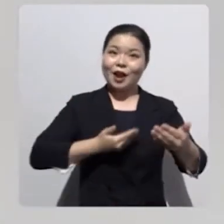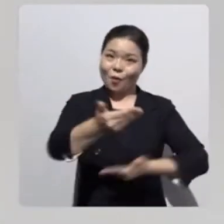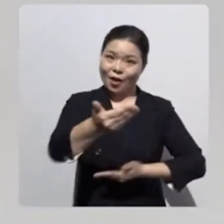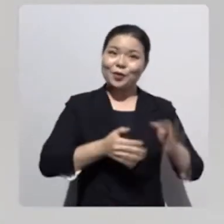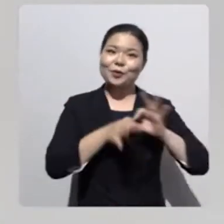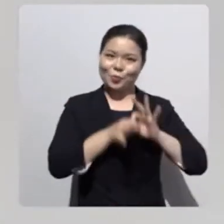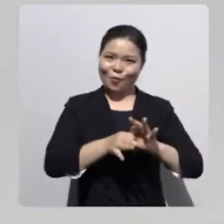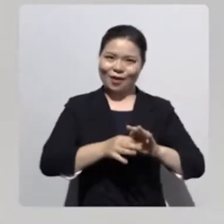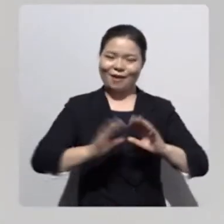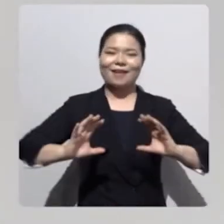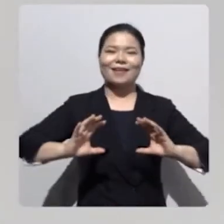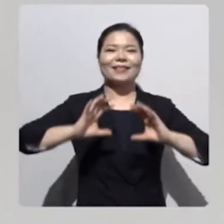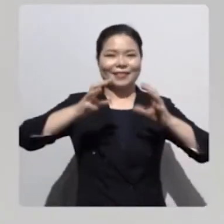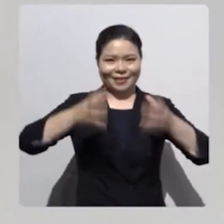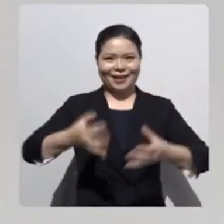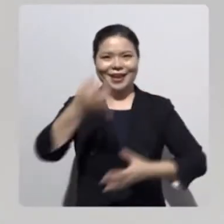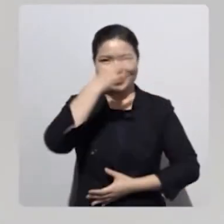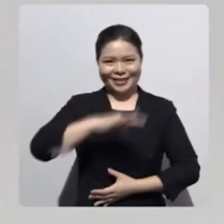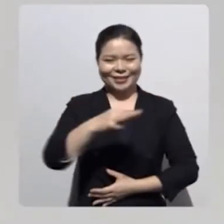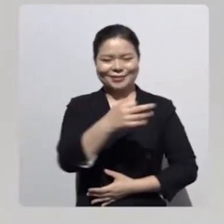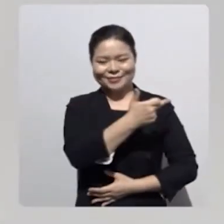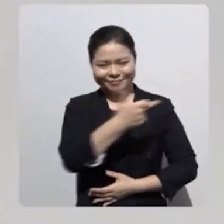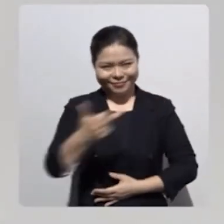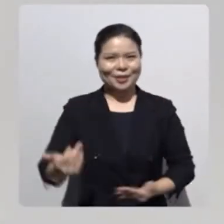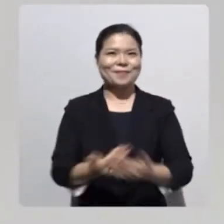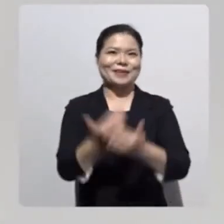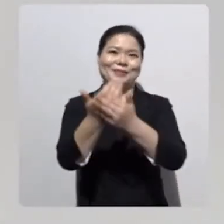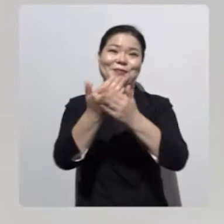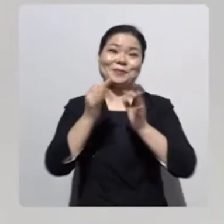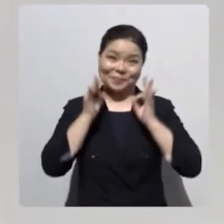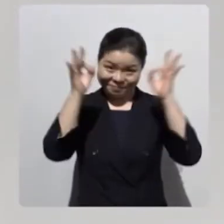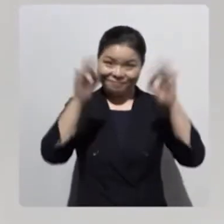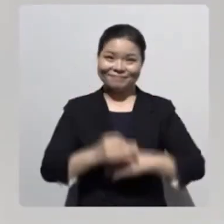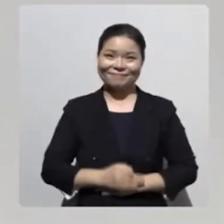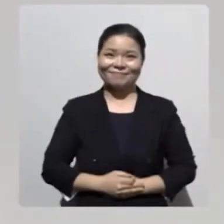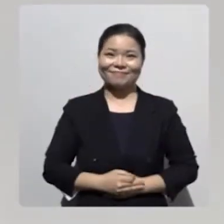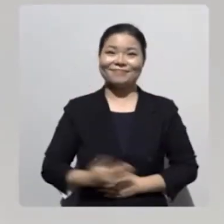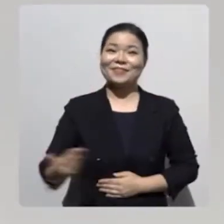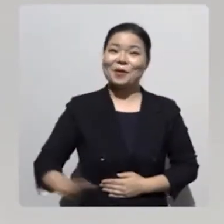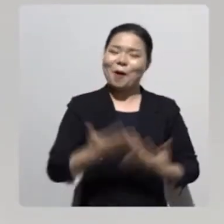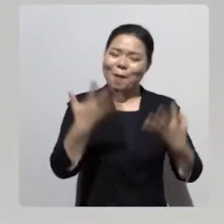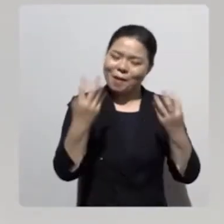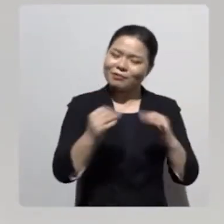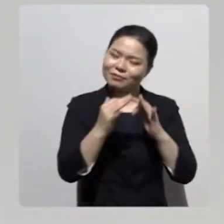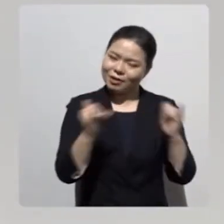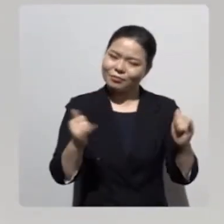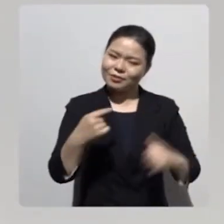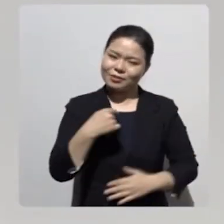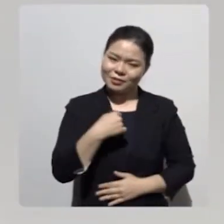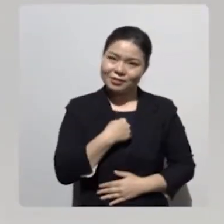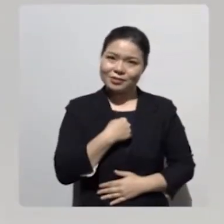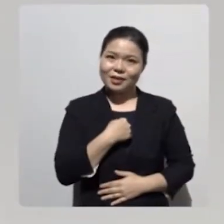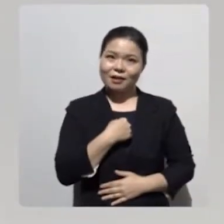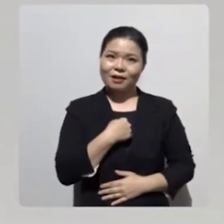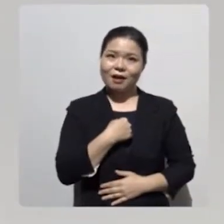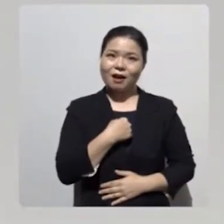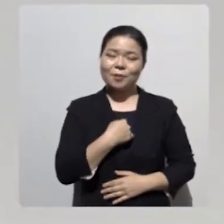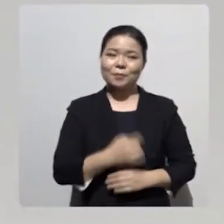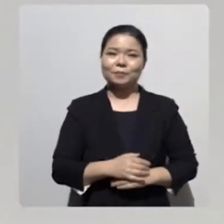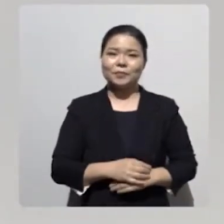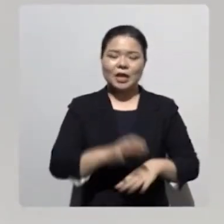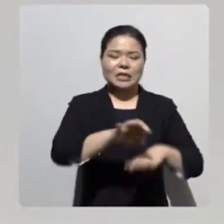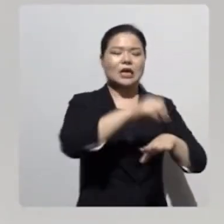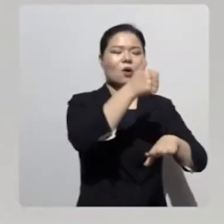국익을 극대화하겠습니다. 국민 여러분, 많은 사람들이 제왕적 대통령제가 문제라고